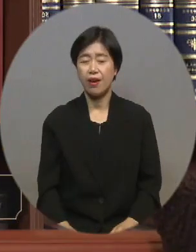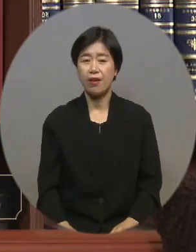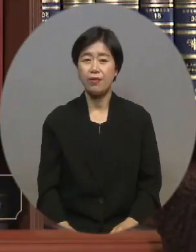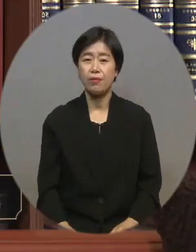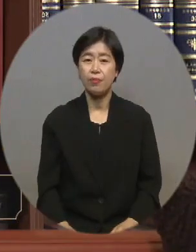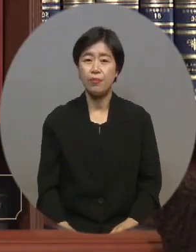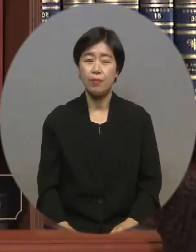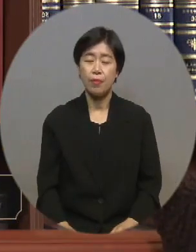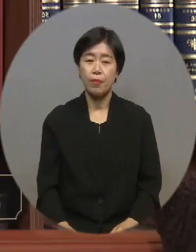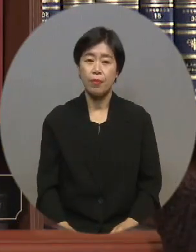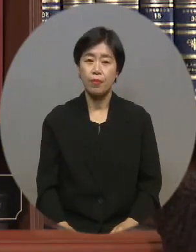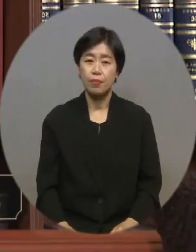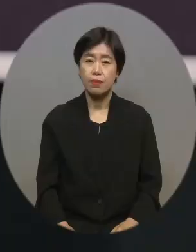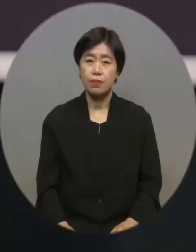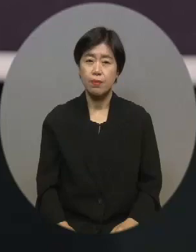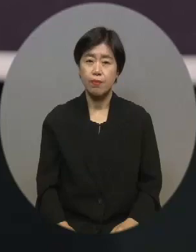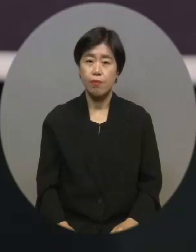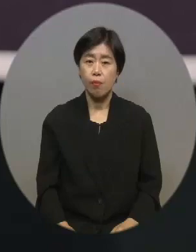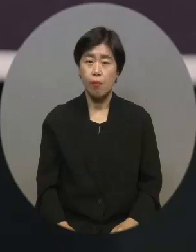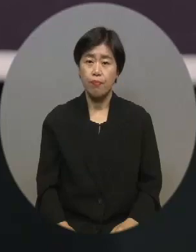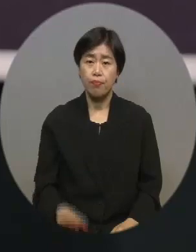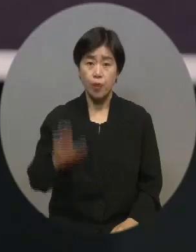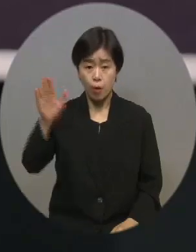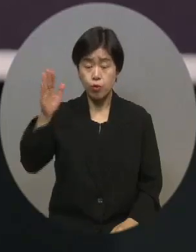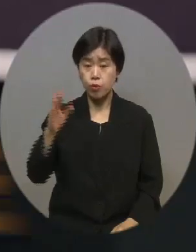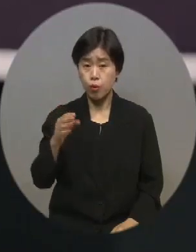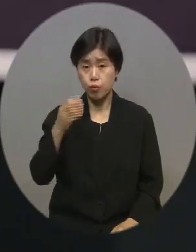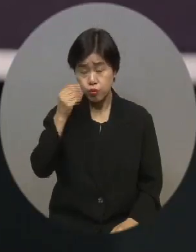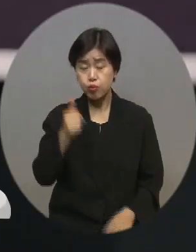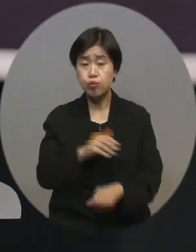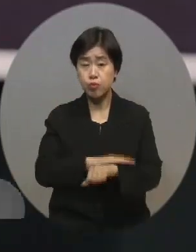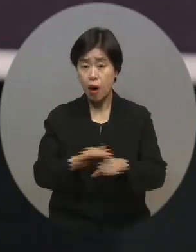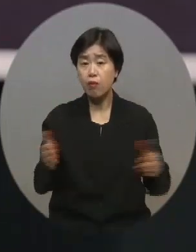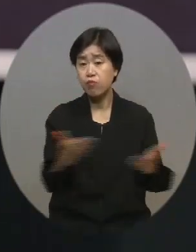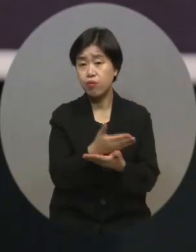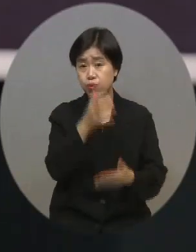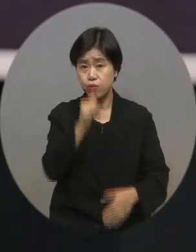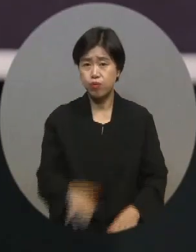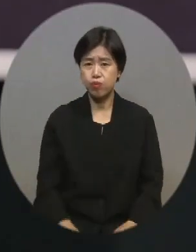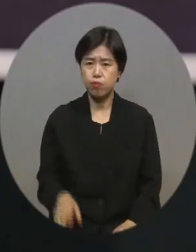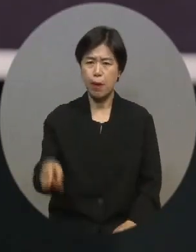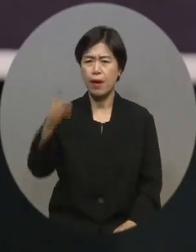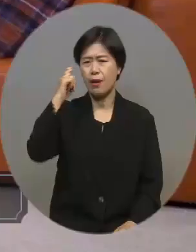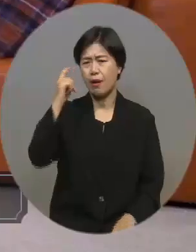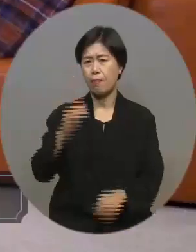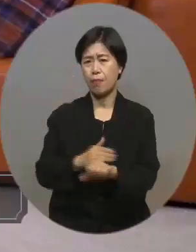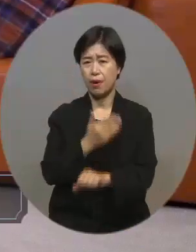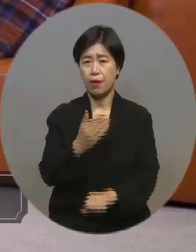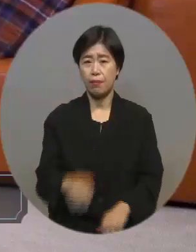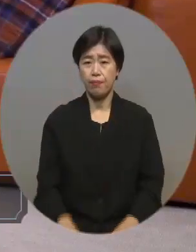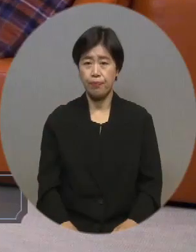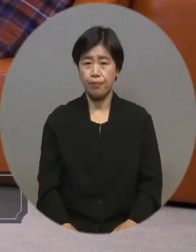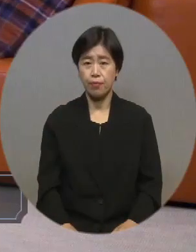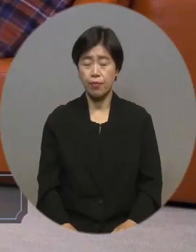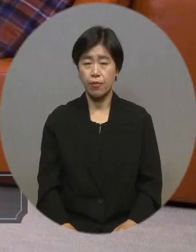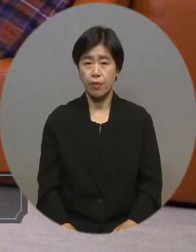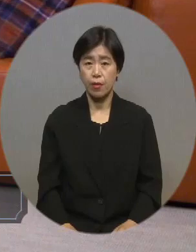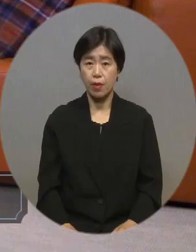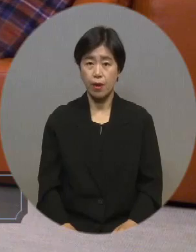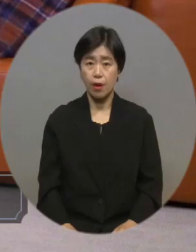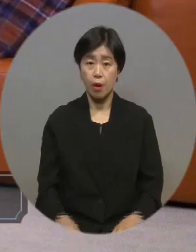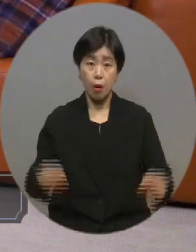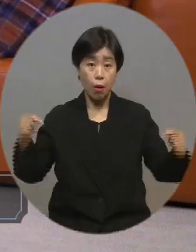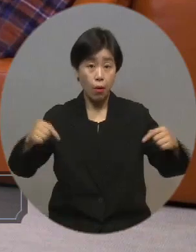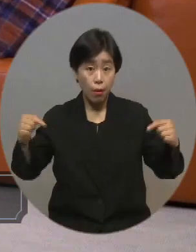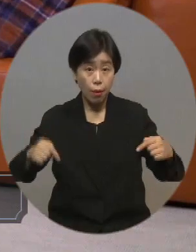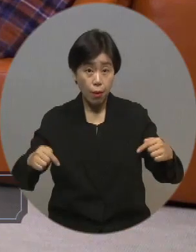옛날만큼 순조롭지 않을 것이다. 왜 순조롭지 않아요? 걱정하는 목소리도 있거든요. 그거가 이제 잘못된 생각이에요. 외교는 둘이 하는 겁니다.